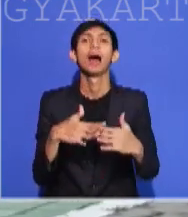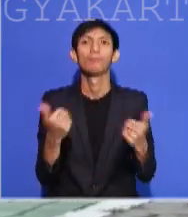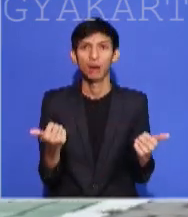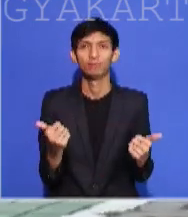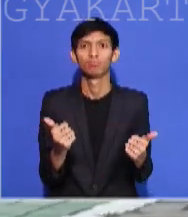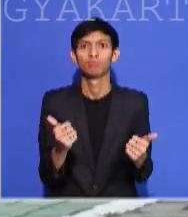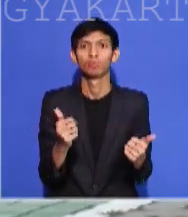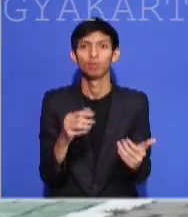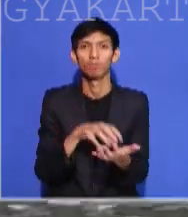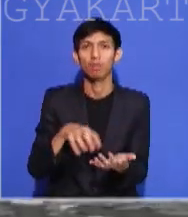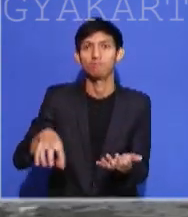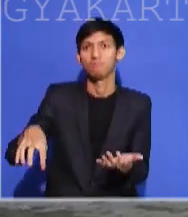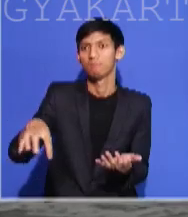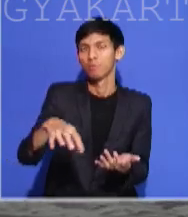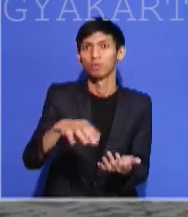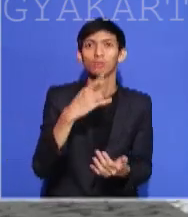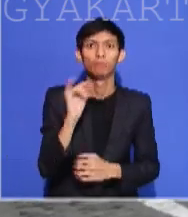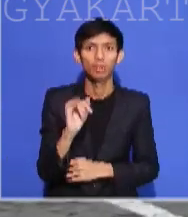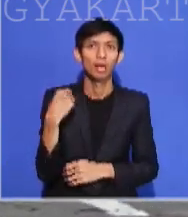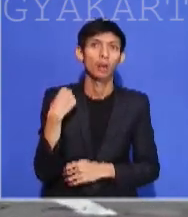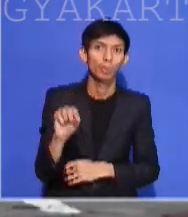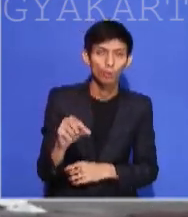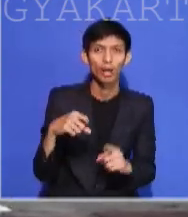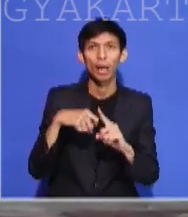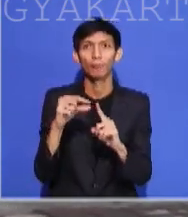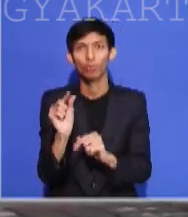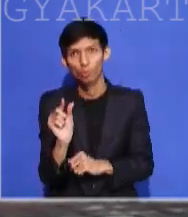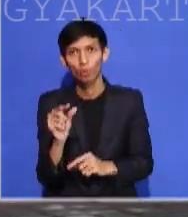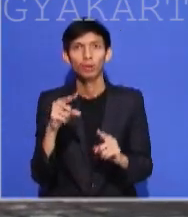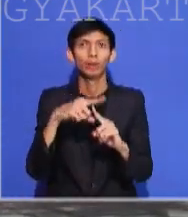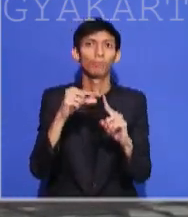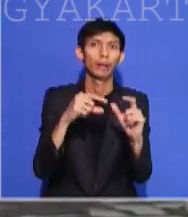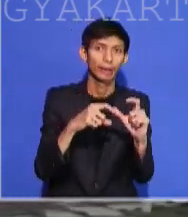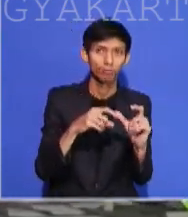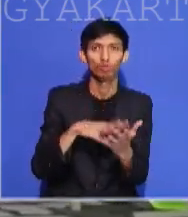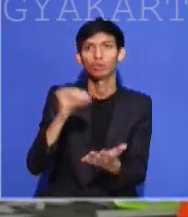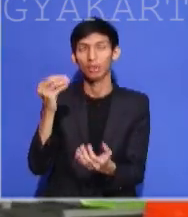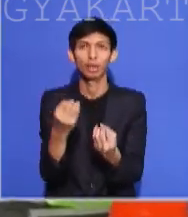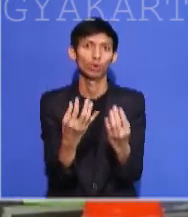untuk lokasi-lokasi strategis seperti kantor KPU TPS dan pusat penghitungan